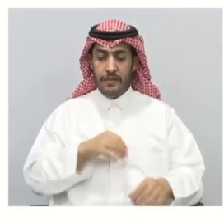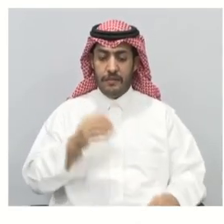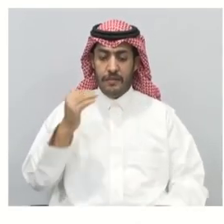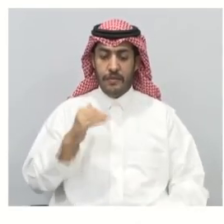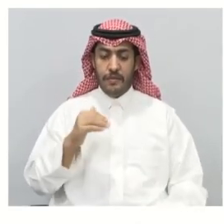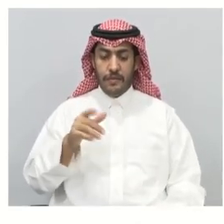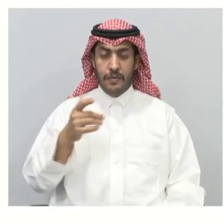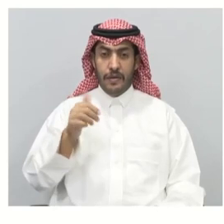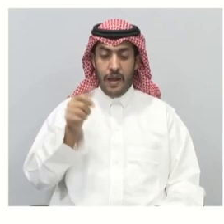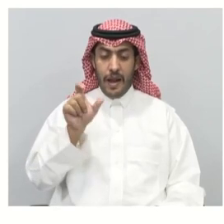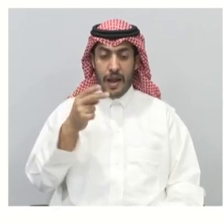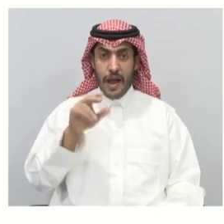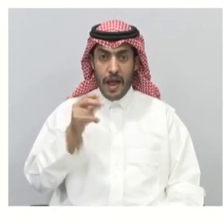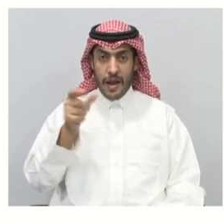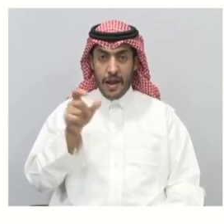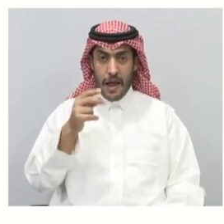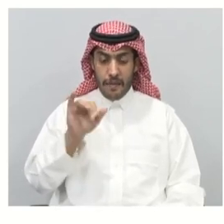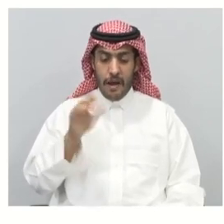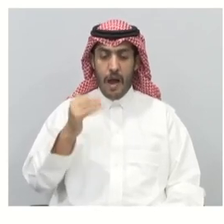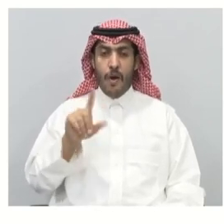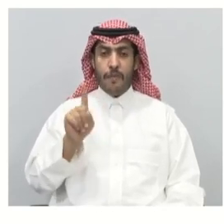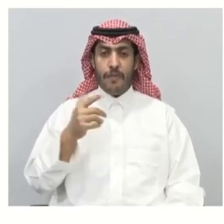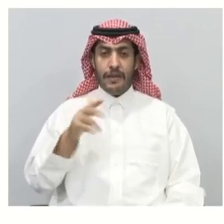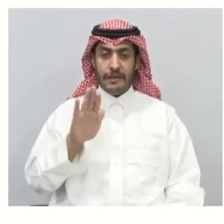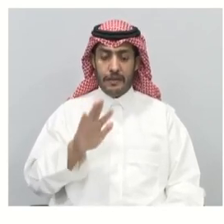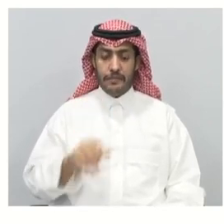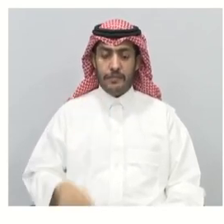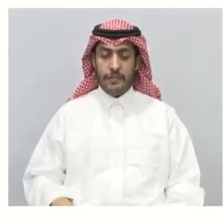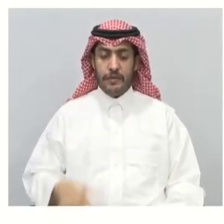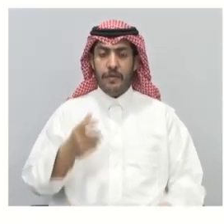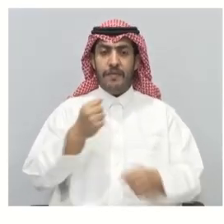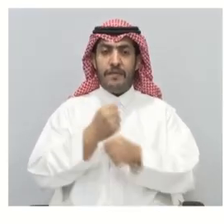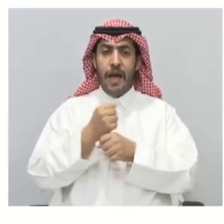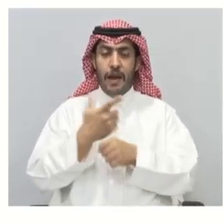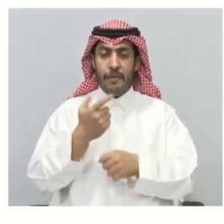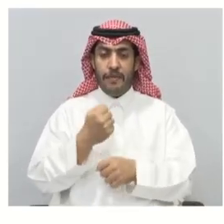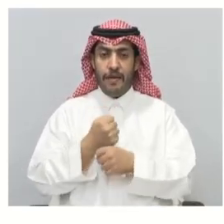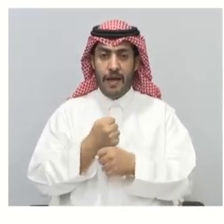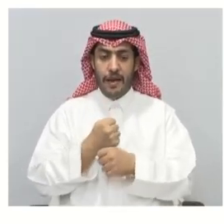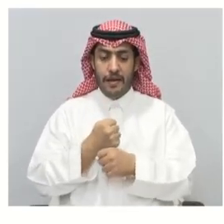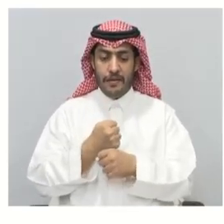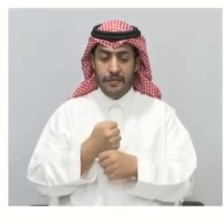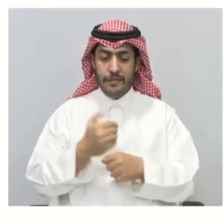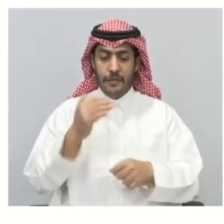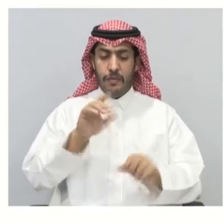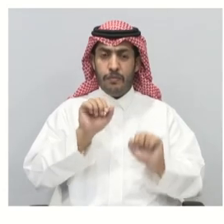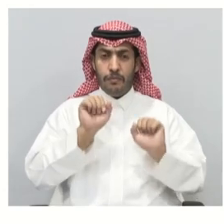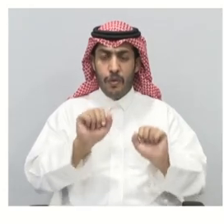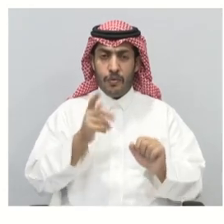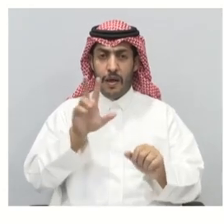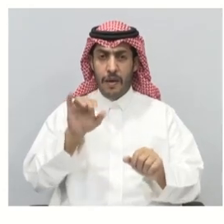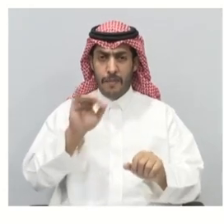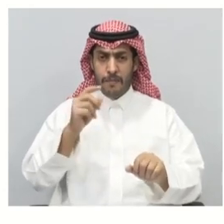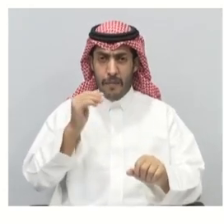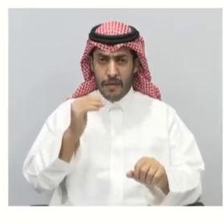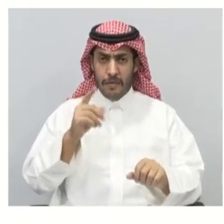نعمه او جميل احسنت او باسا ما الفاعل وايضا المخصوص بالمدح